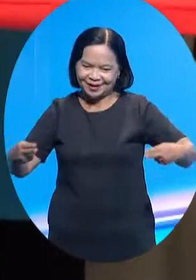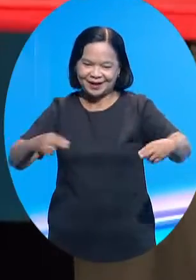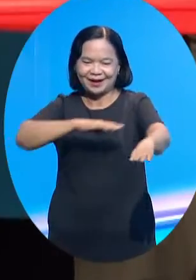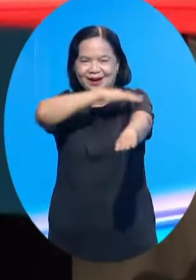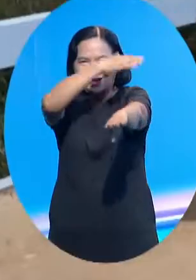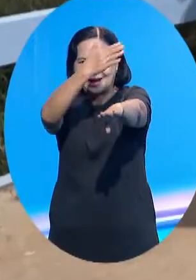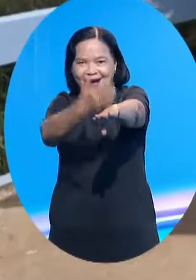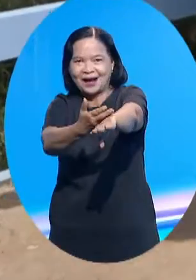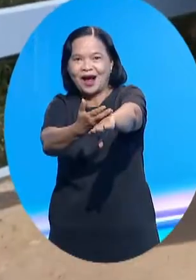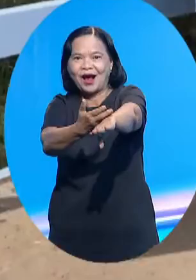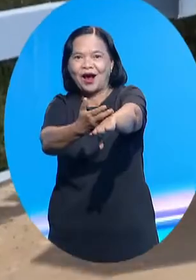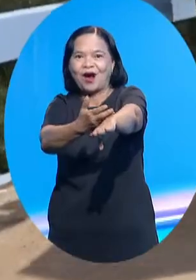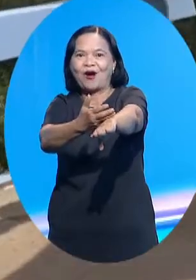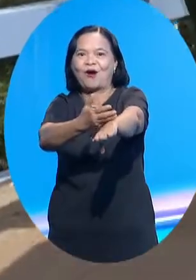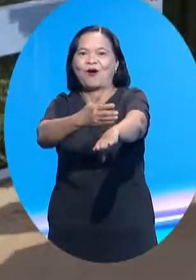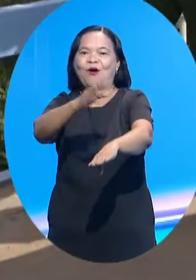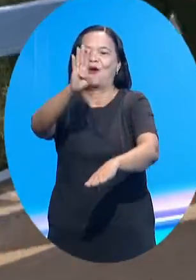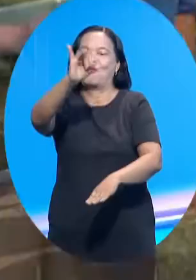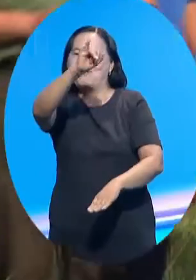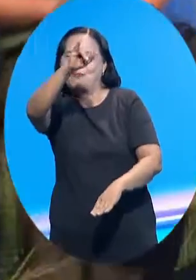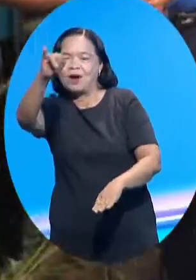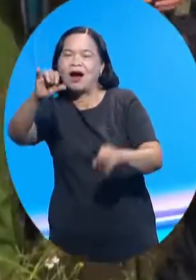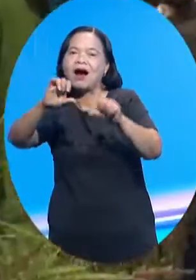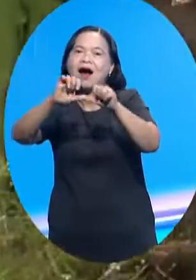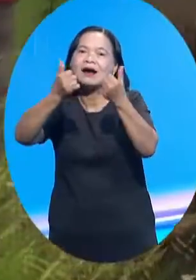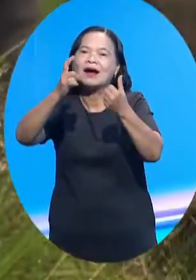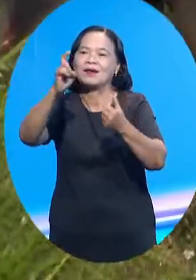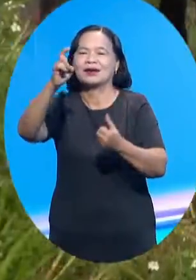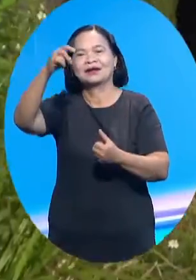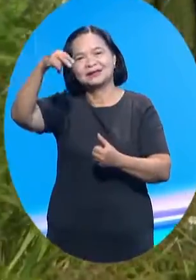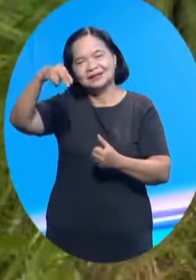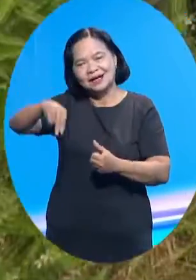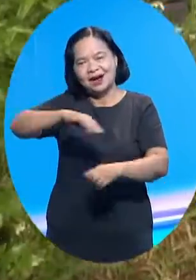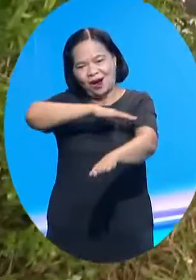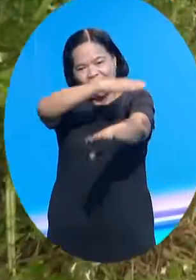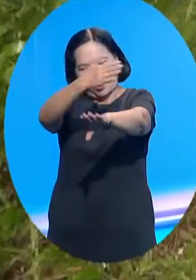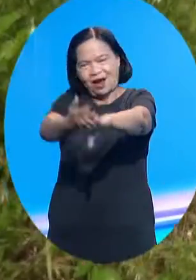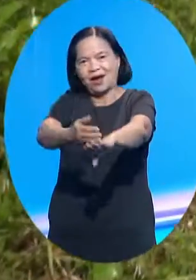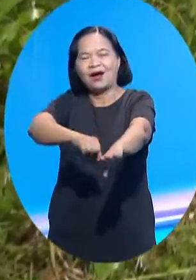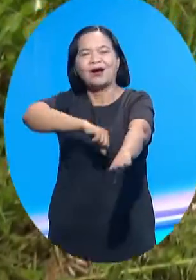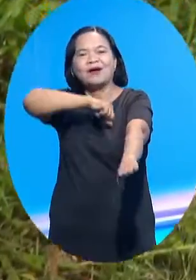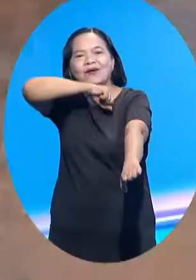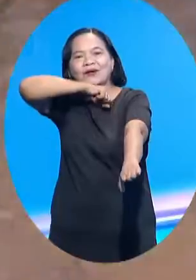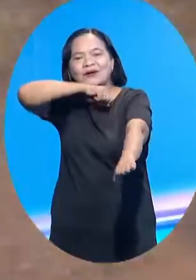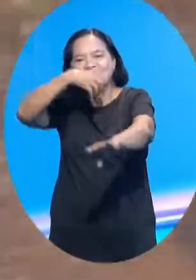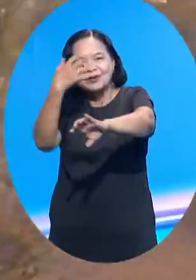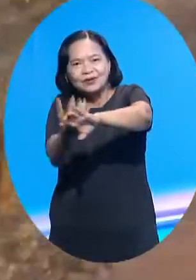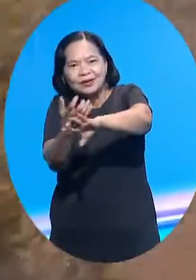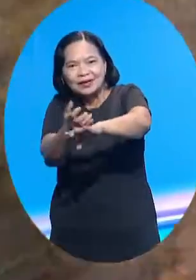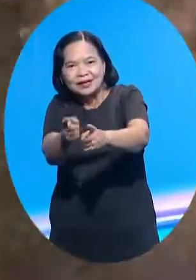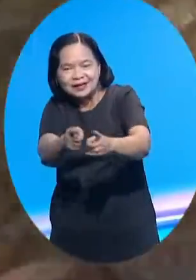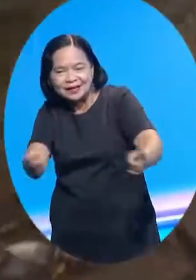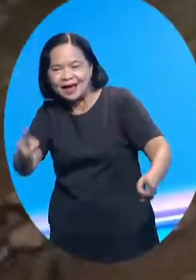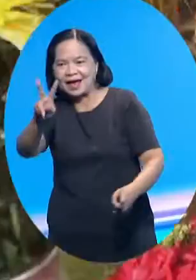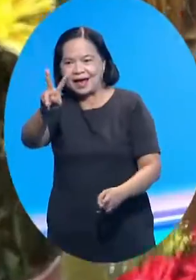thương cầu bồ ở thôn bả xã Quảng Tân huyện Tuy Đức tỉnh Đắc Nông cầu bê tông cốt thép kiên cố dài 22 m rộng 4 m